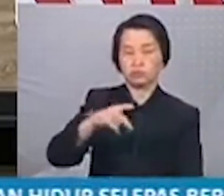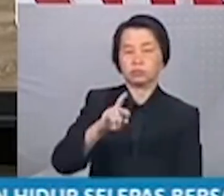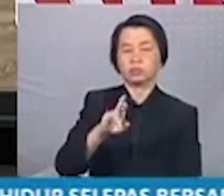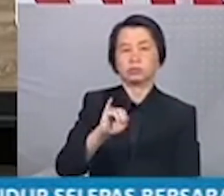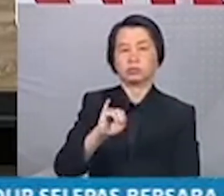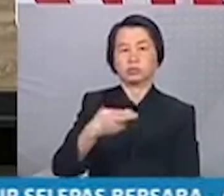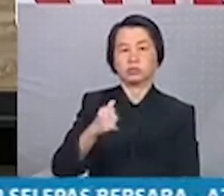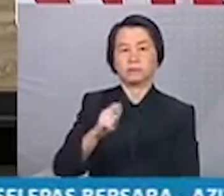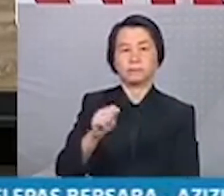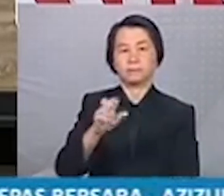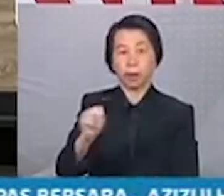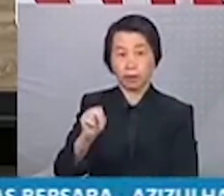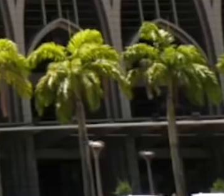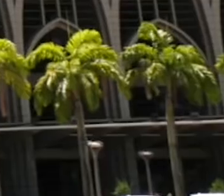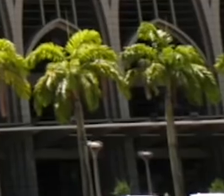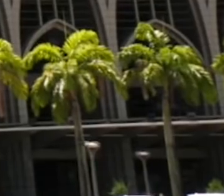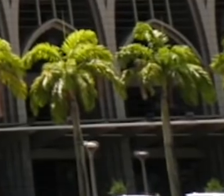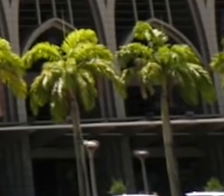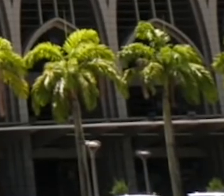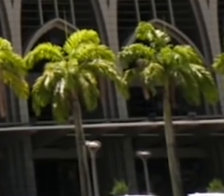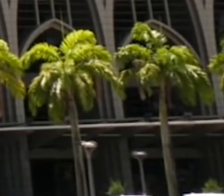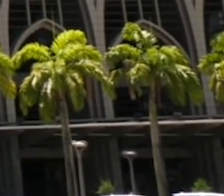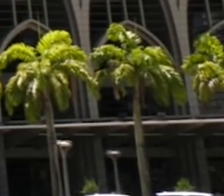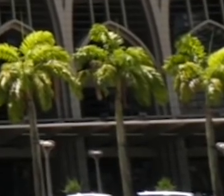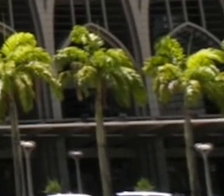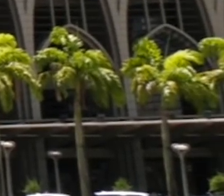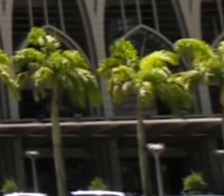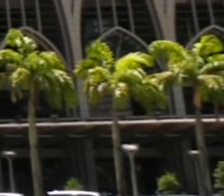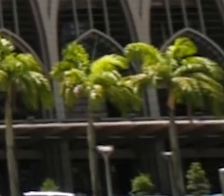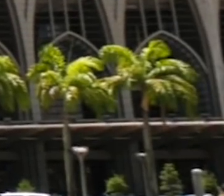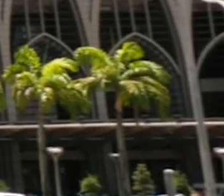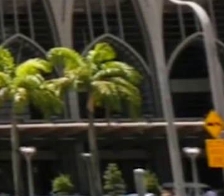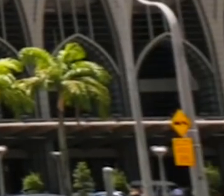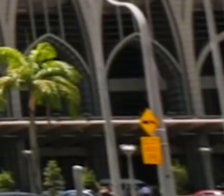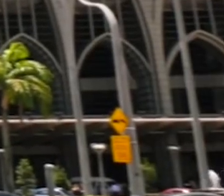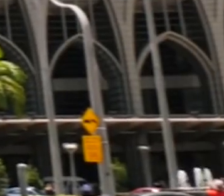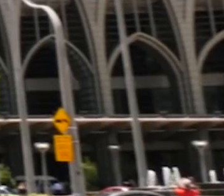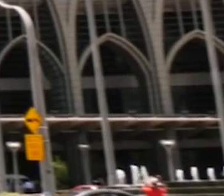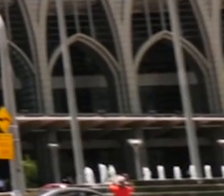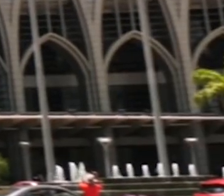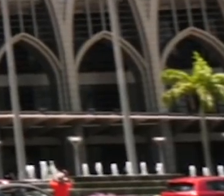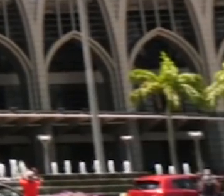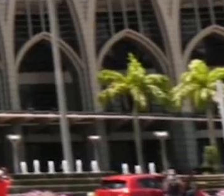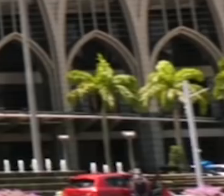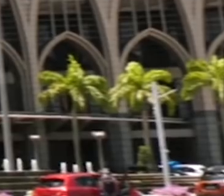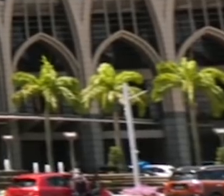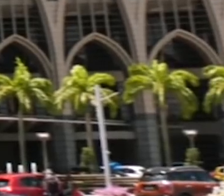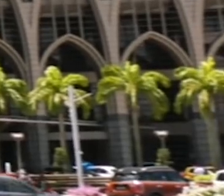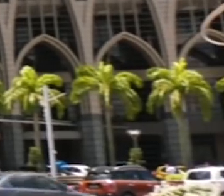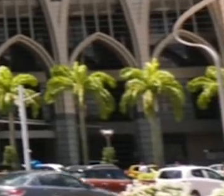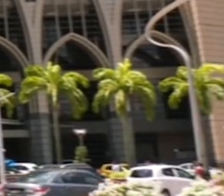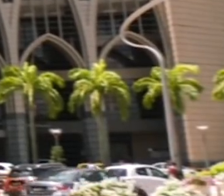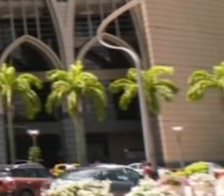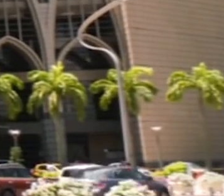Hai sombong itu saya telah minta Menteri Keuangan untuk mengadakan sesi libat urus